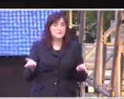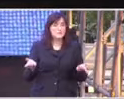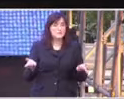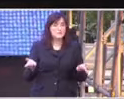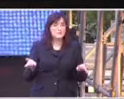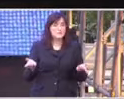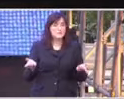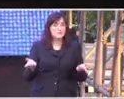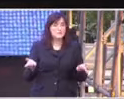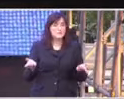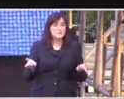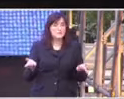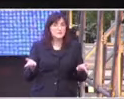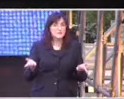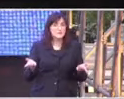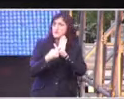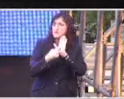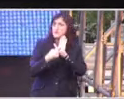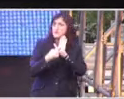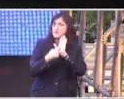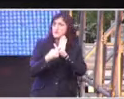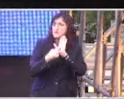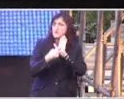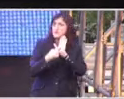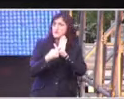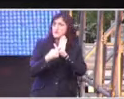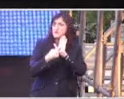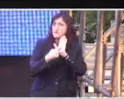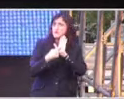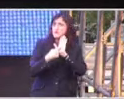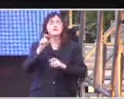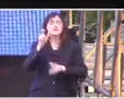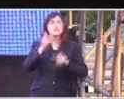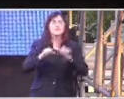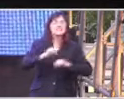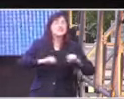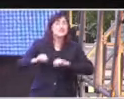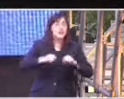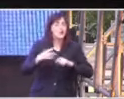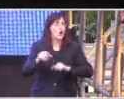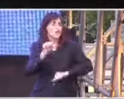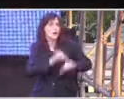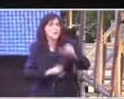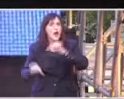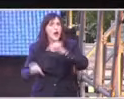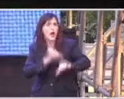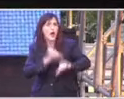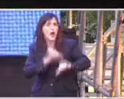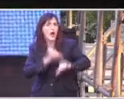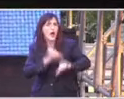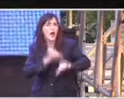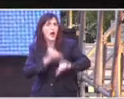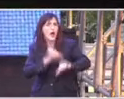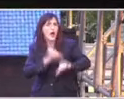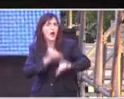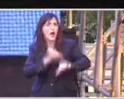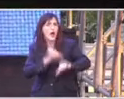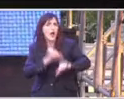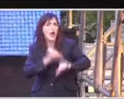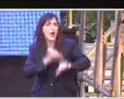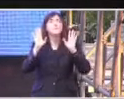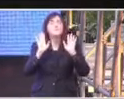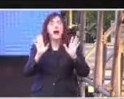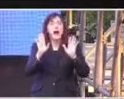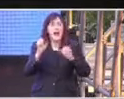i dirigenti e sono cambiati non come avremmo voluto noi lo scorso anno ma sono cambiati però se cambiano i nomi ma non cambia la